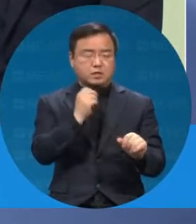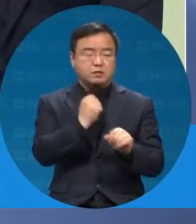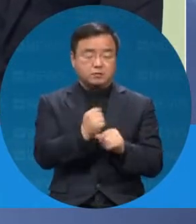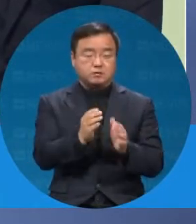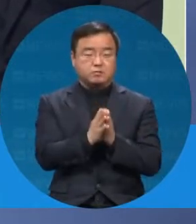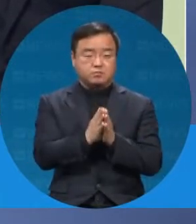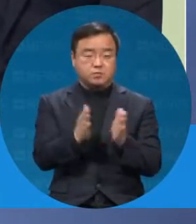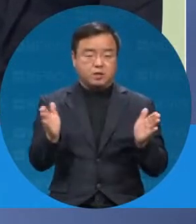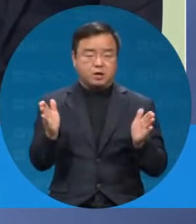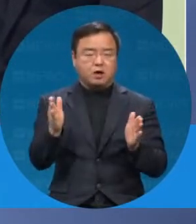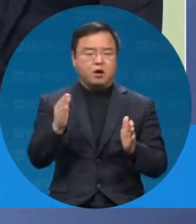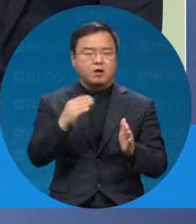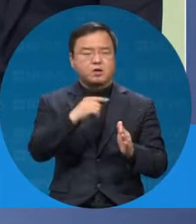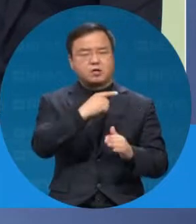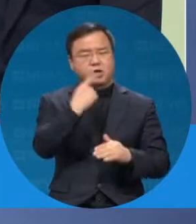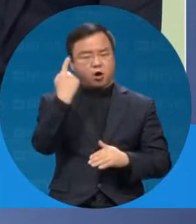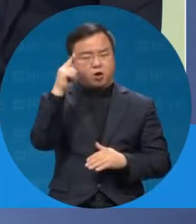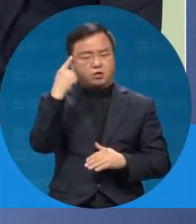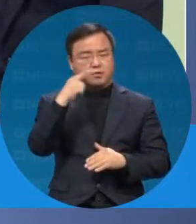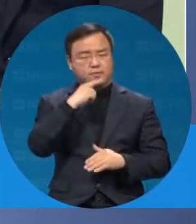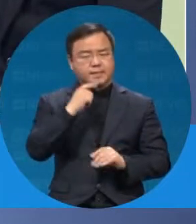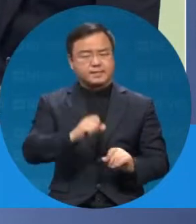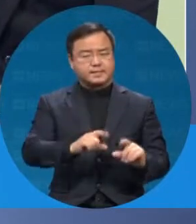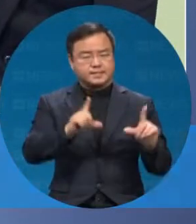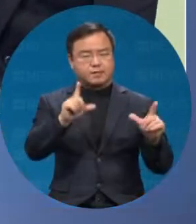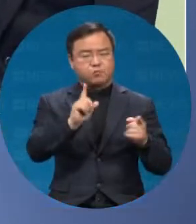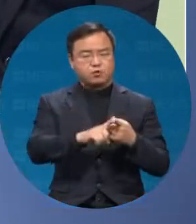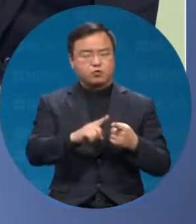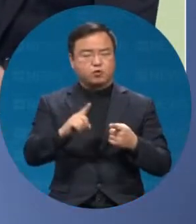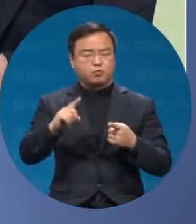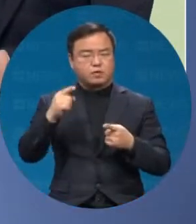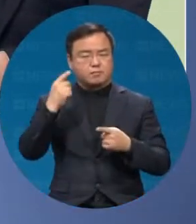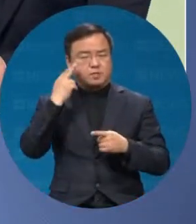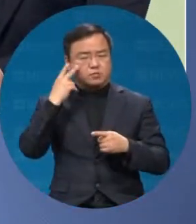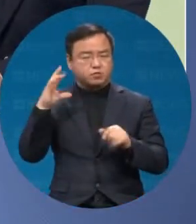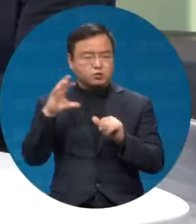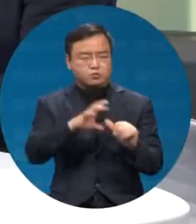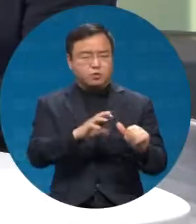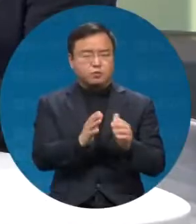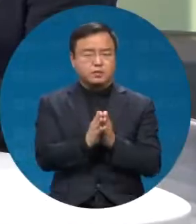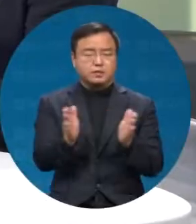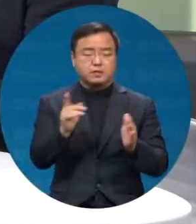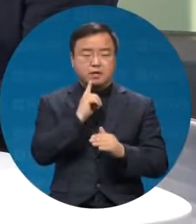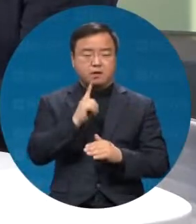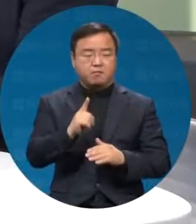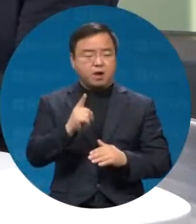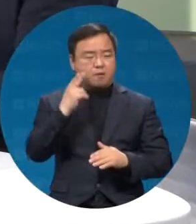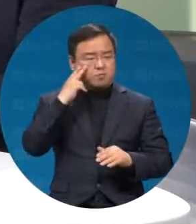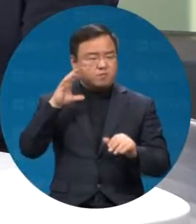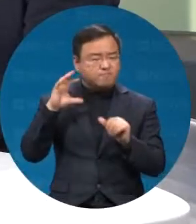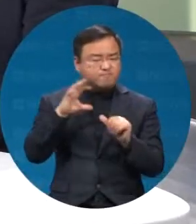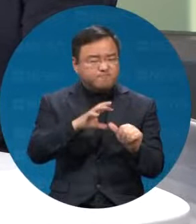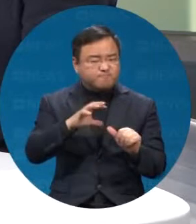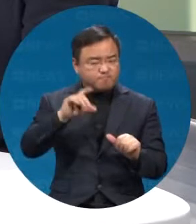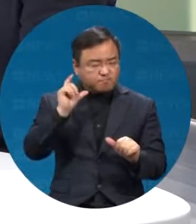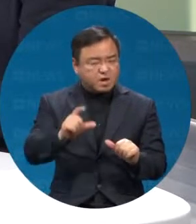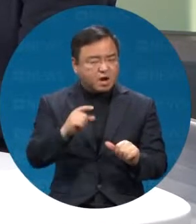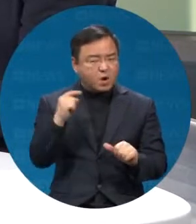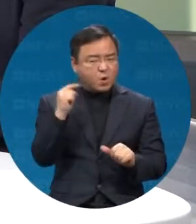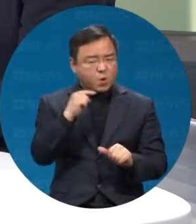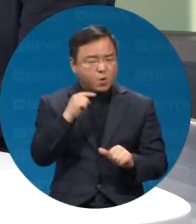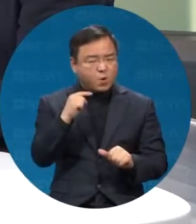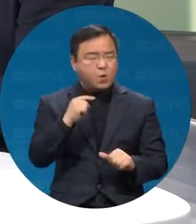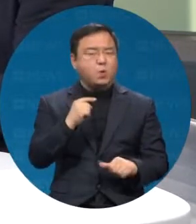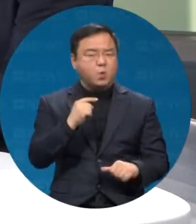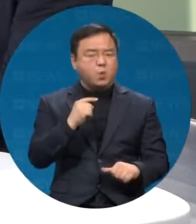채무에 대해서도 포괄적 제제를 시행하겠다고 밝혔습니다 4 미국의 지금 강경한 압박 수위가 올라 가고 있다고